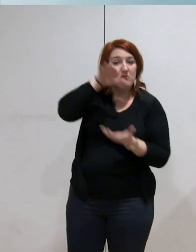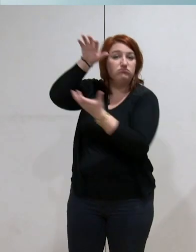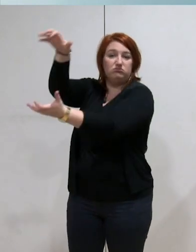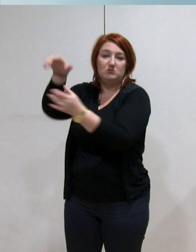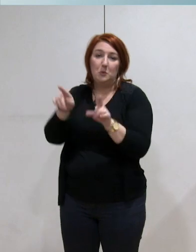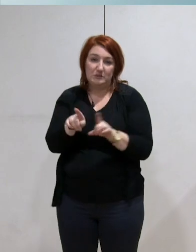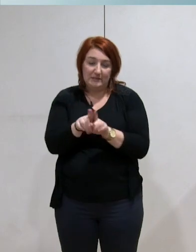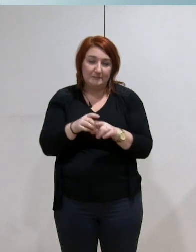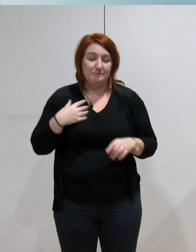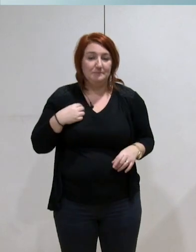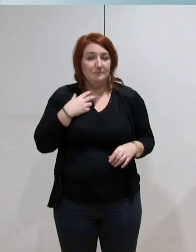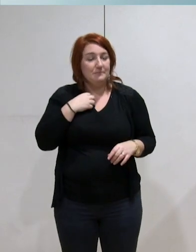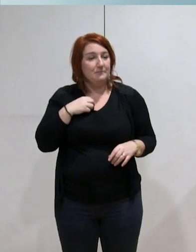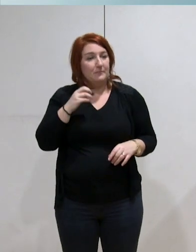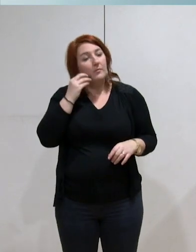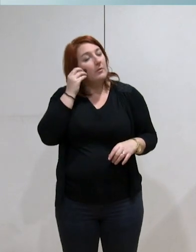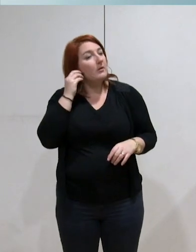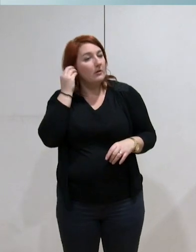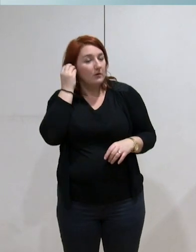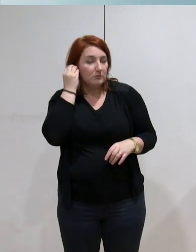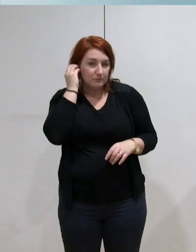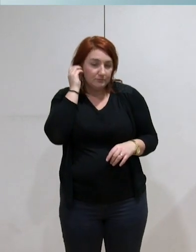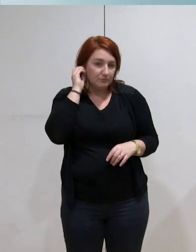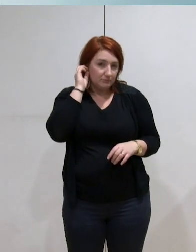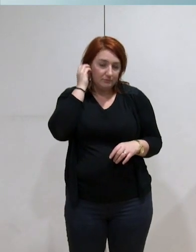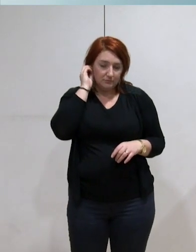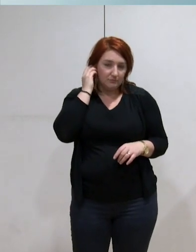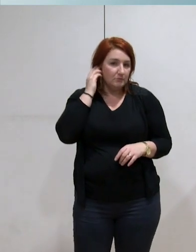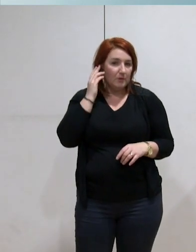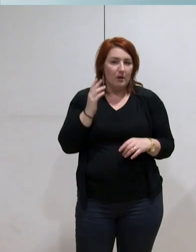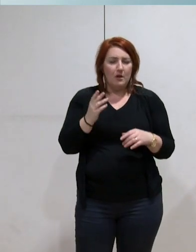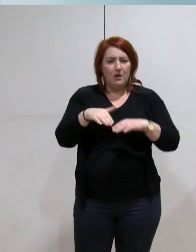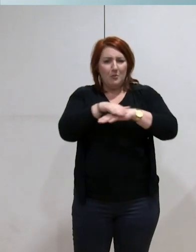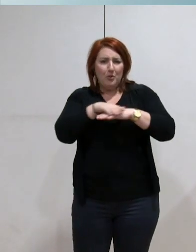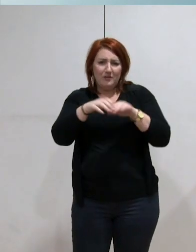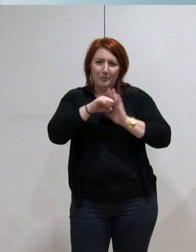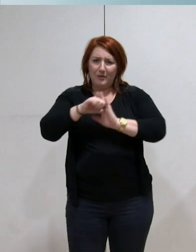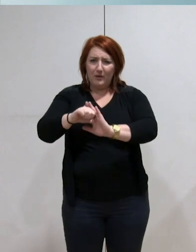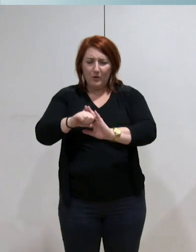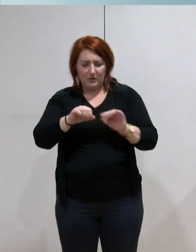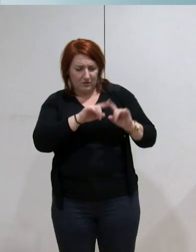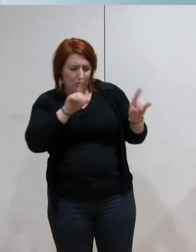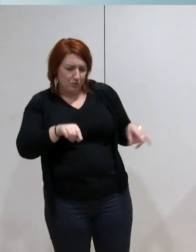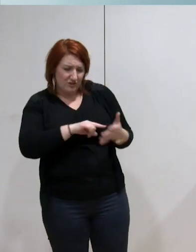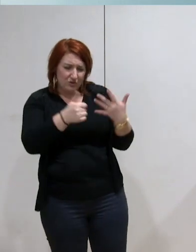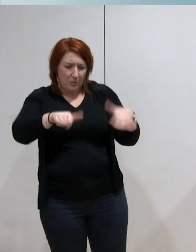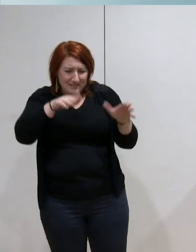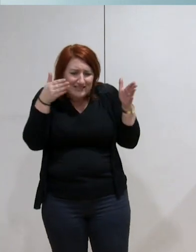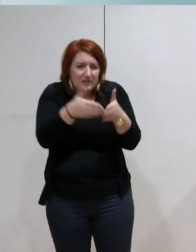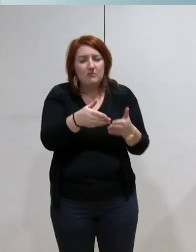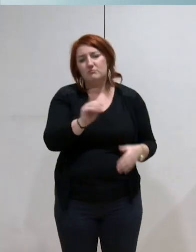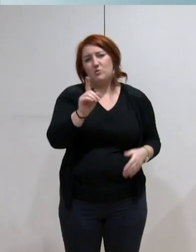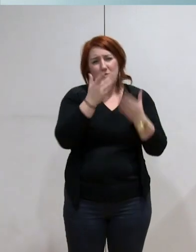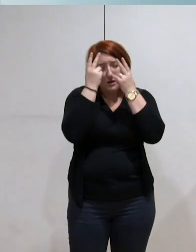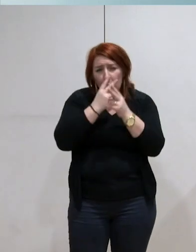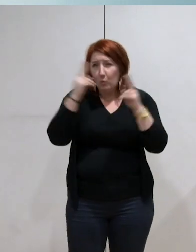transférées les priorités politiques qui sont présentées dans son budget dépasse le cadre de 2016 elles répondent et elles s'inscrivent